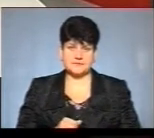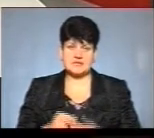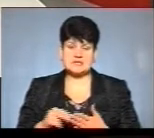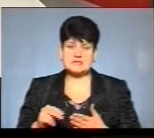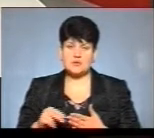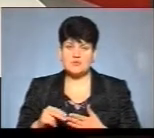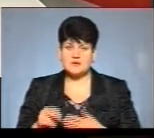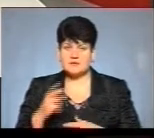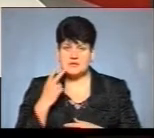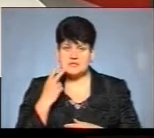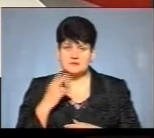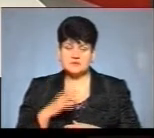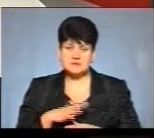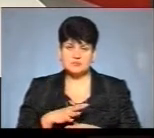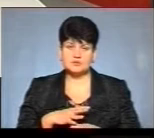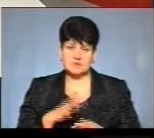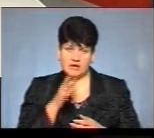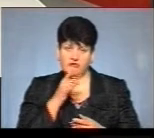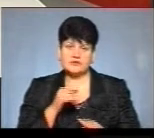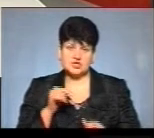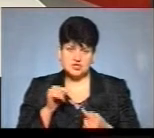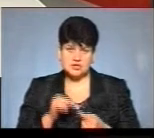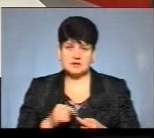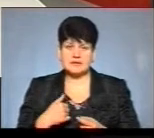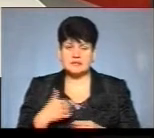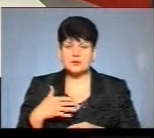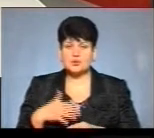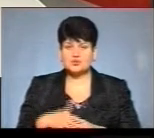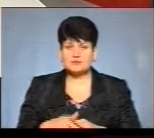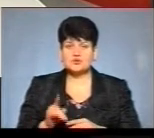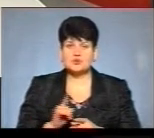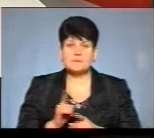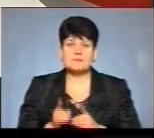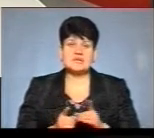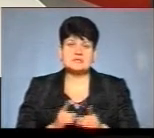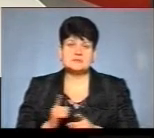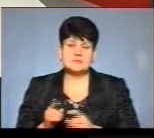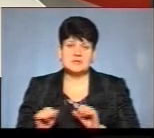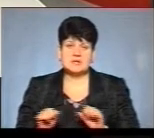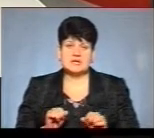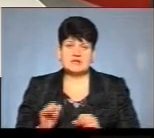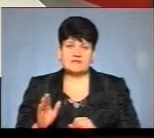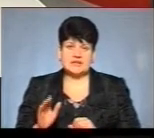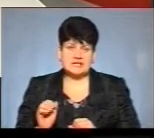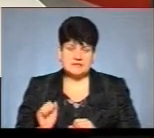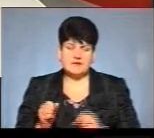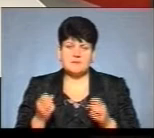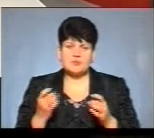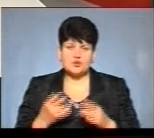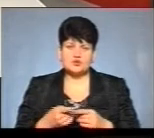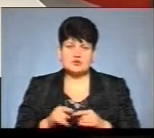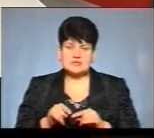Закупівлі завжди відбувалися своєвчасно. Я так розумію, що при зміні керівництва просто цей